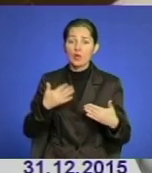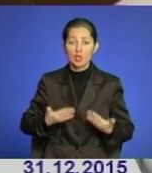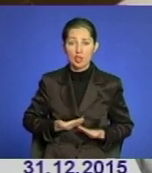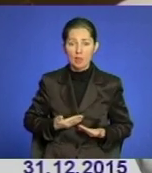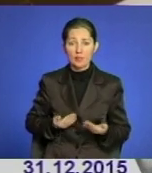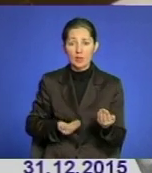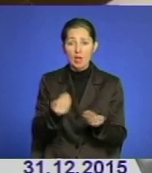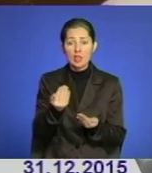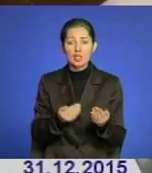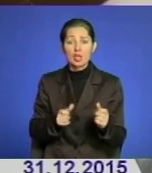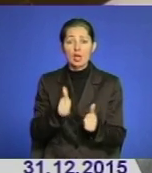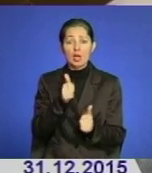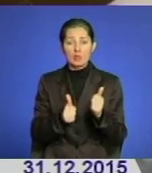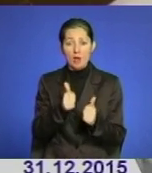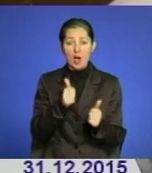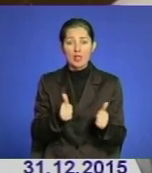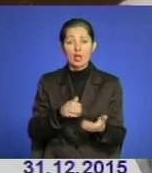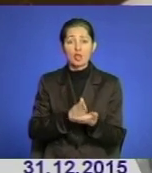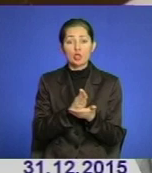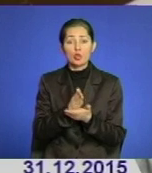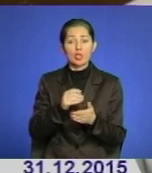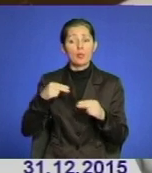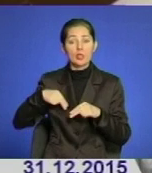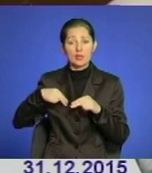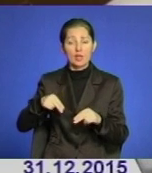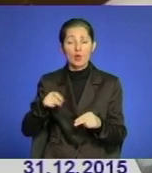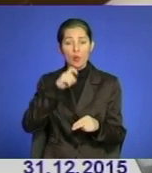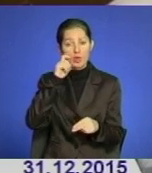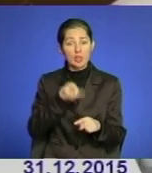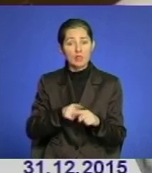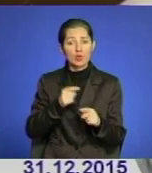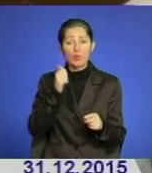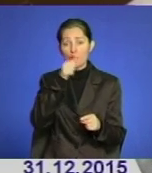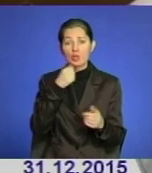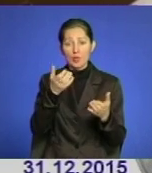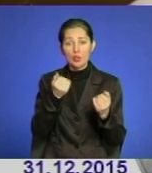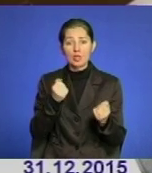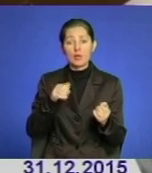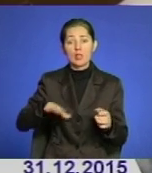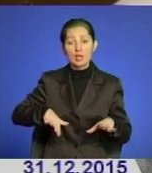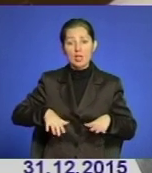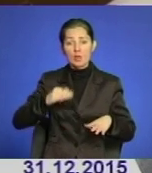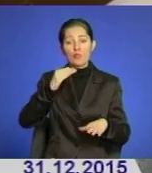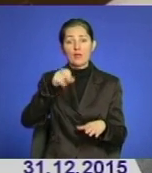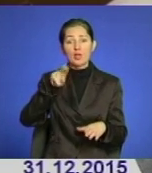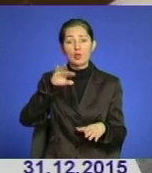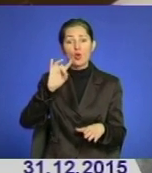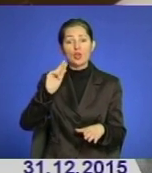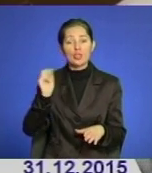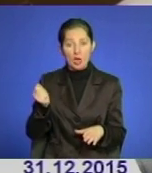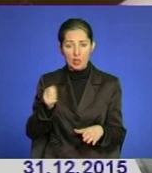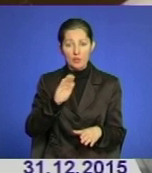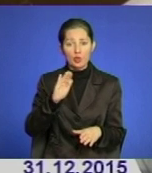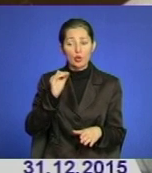Лижні перегони заслужений працівник України в цьому році отримав тренер Федорчак Віктор Йосипович, його велика